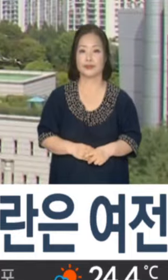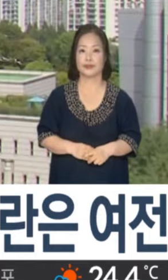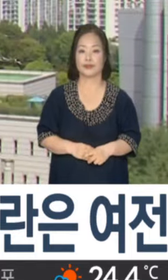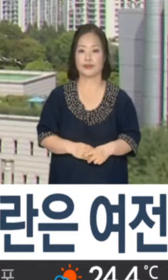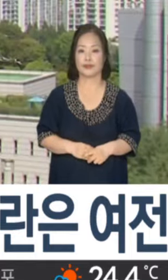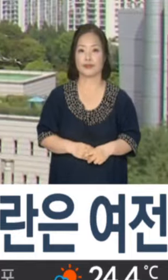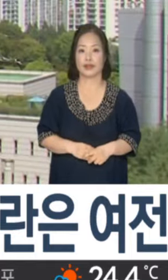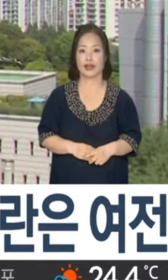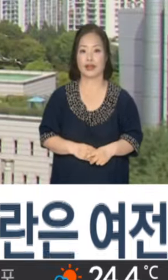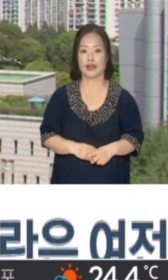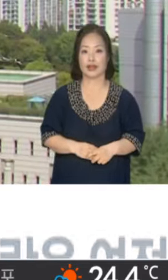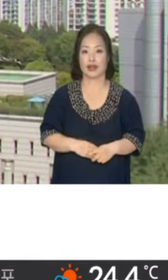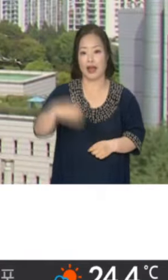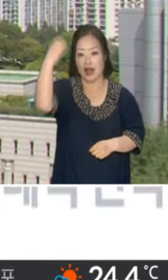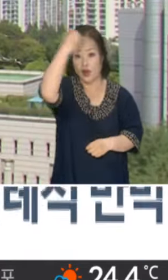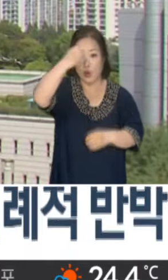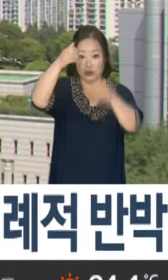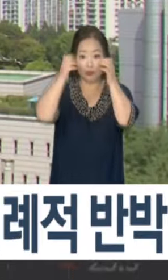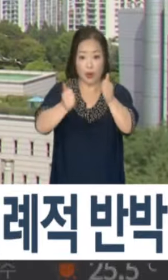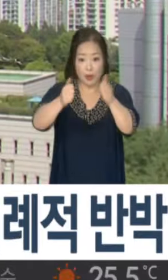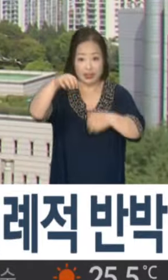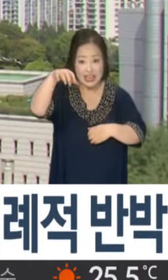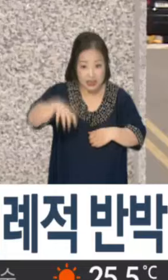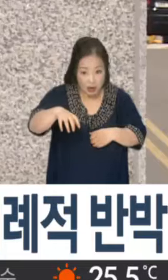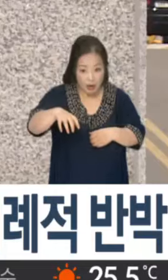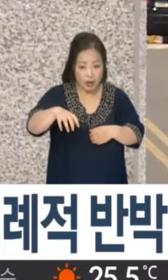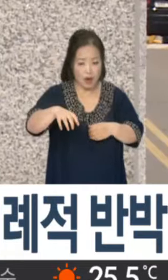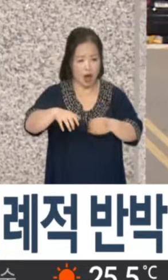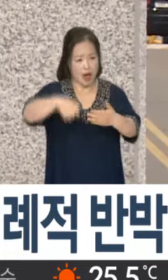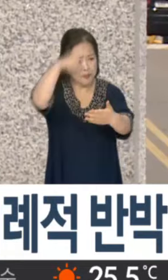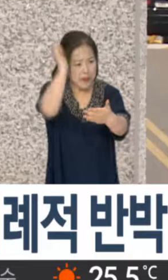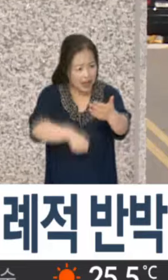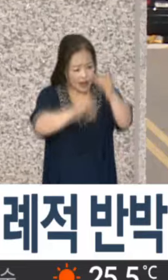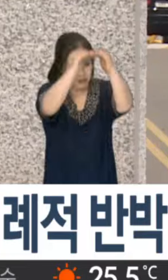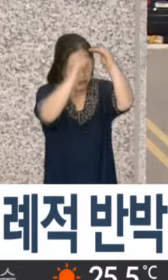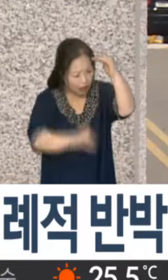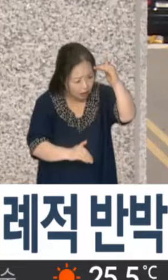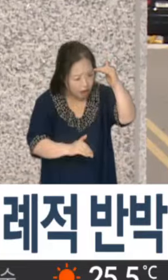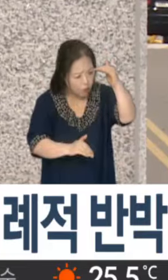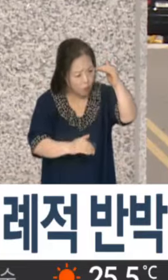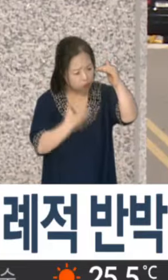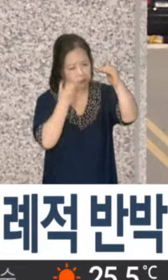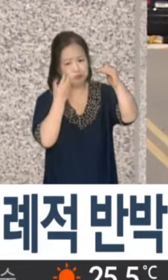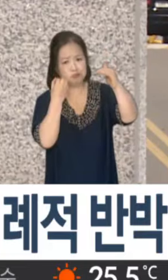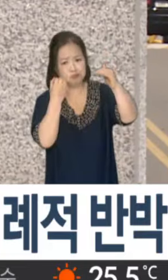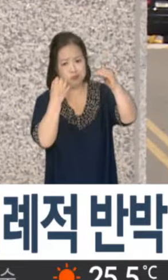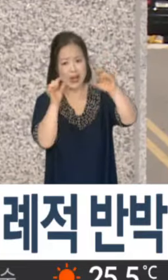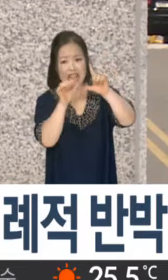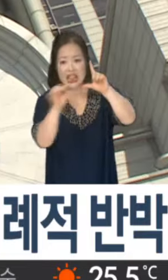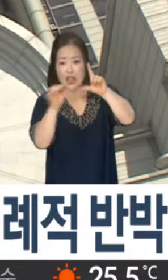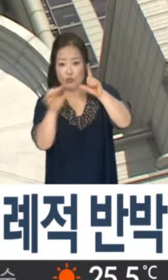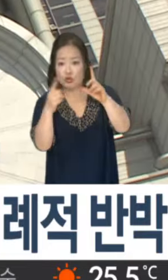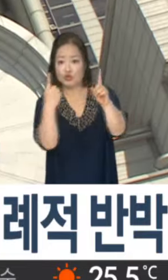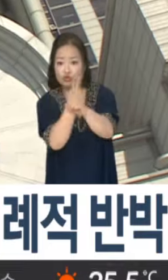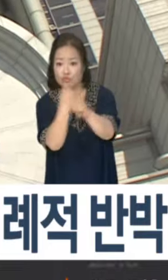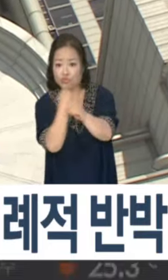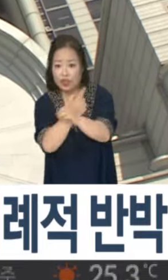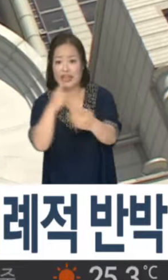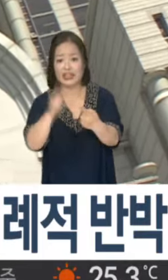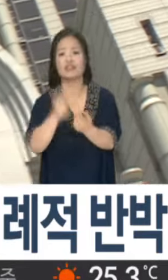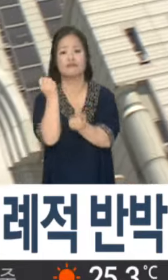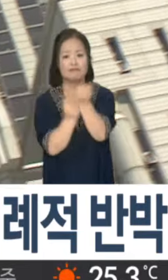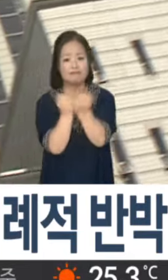기자입니다 항소심 판결에 치명적 오류가 있다는 주장에 판결문을 수정한 법원이 이례적으로 수정 이유를